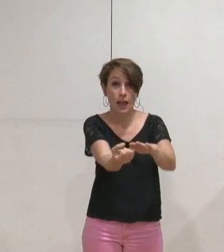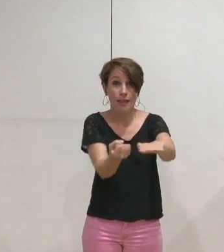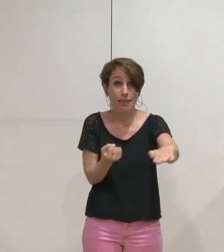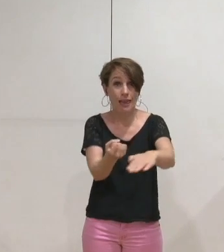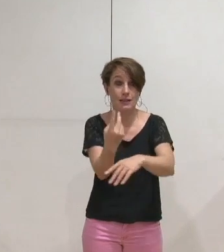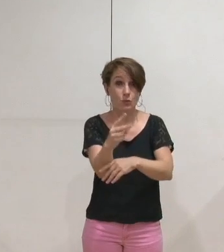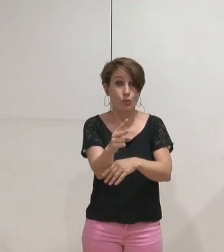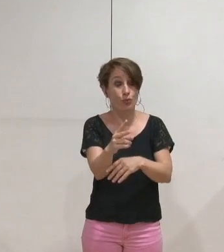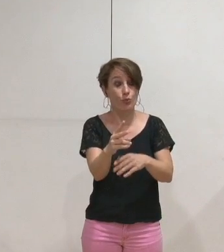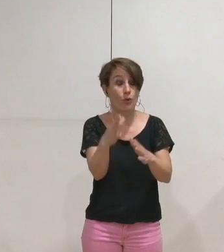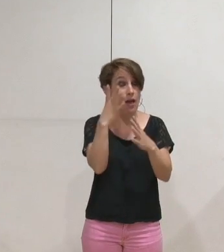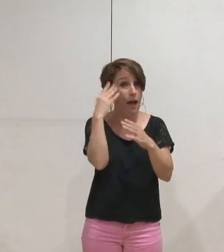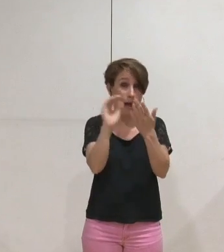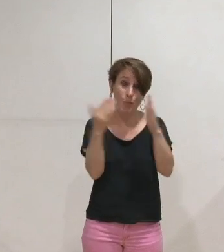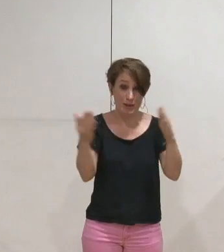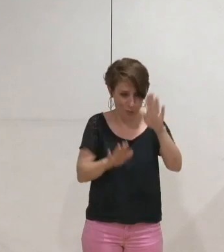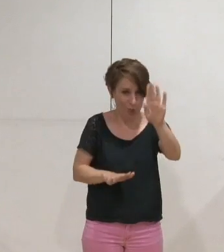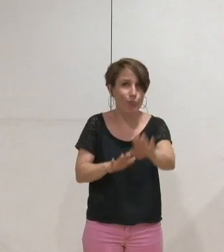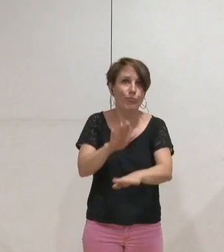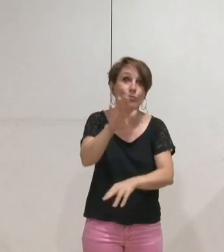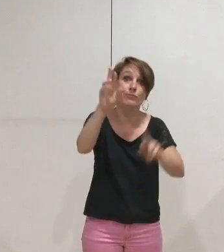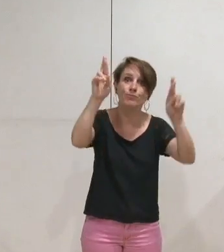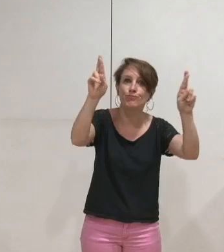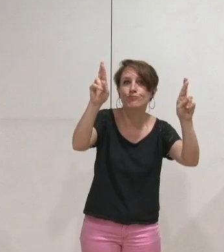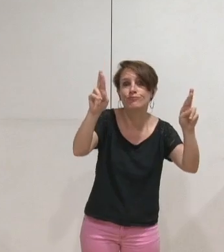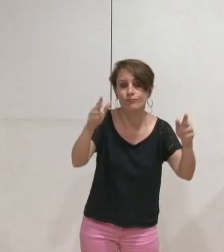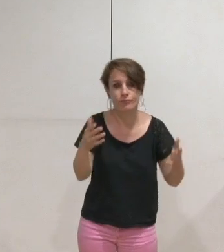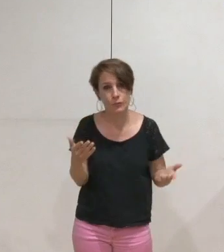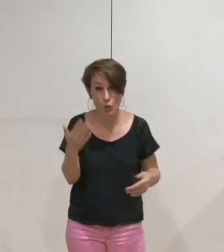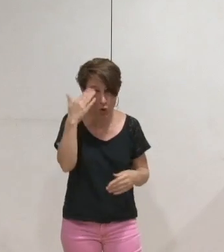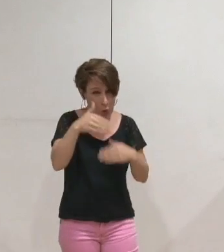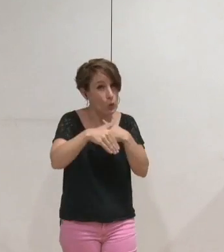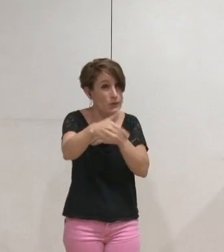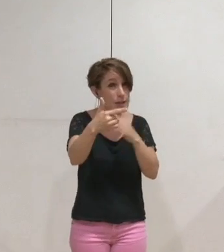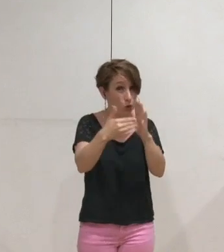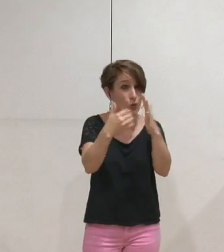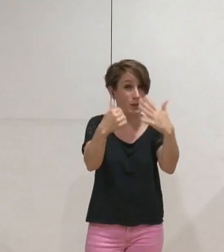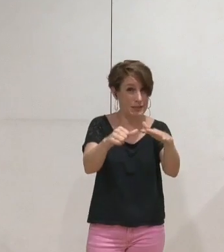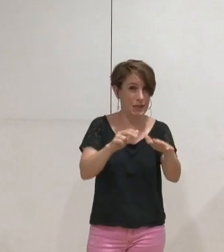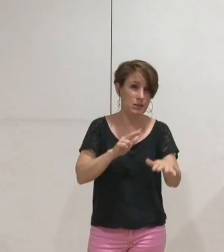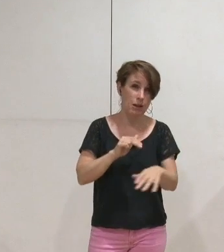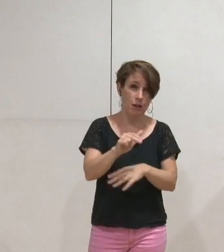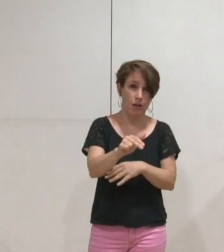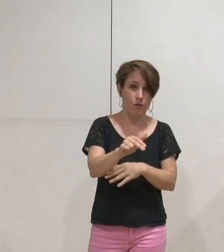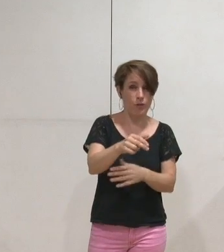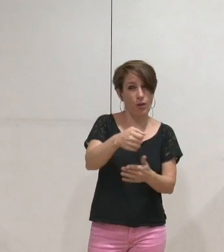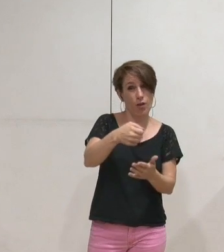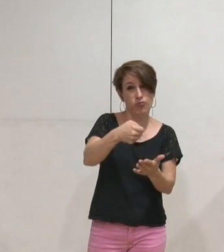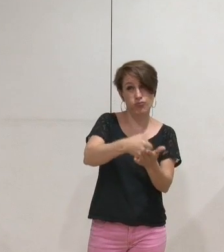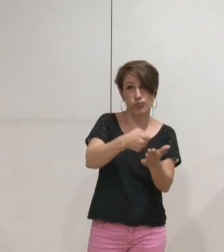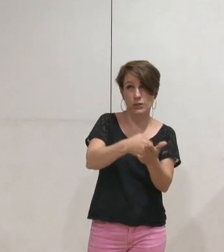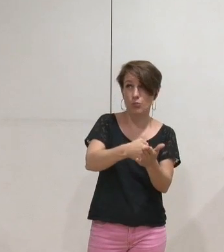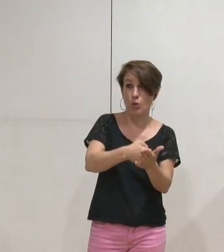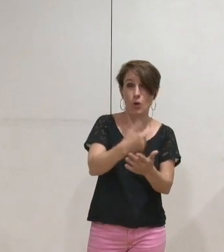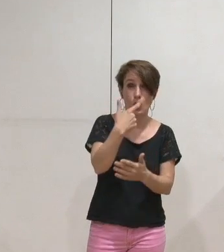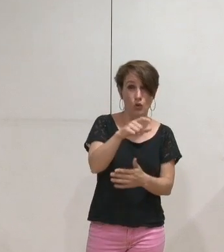d'alpexo et on sait que sur 2016 il y aura au moins euh 250000 300000